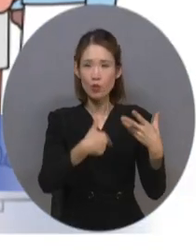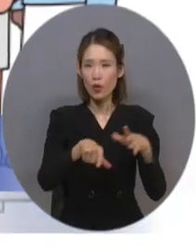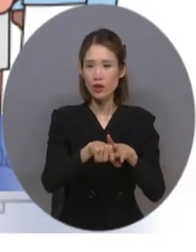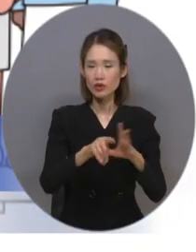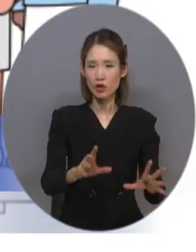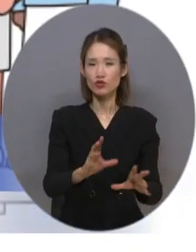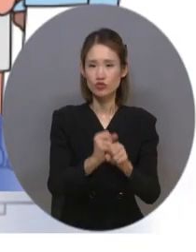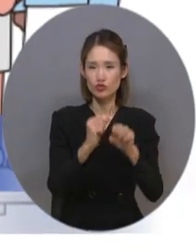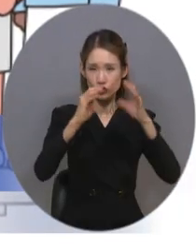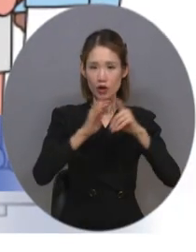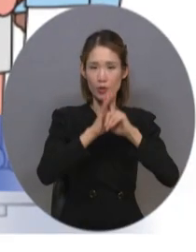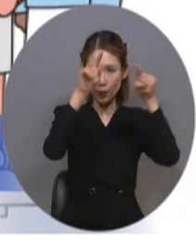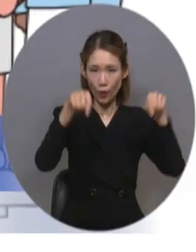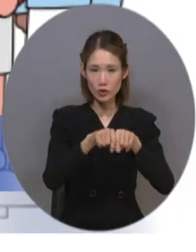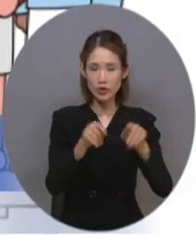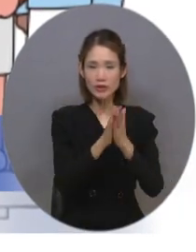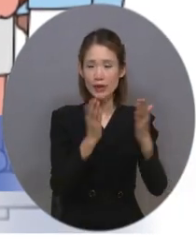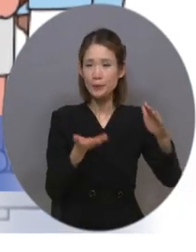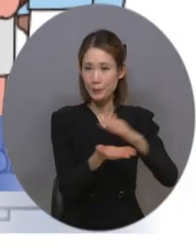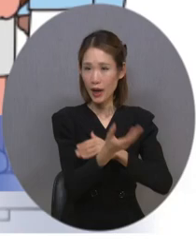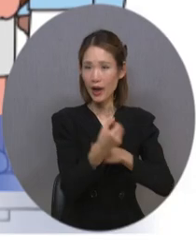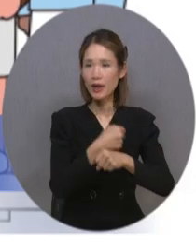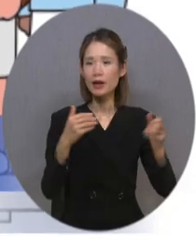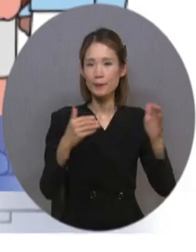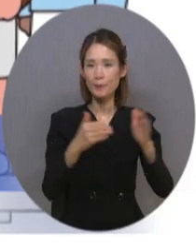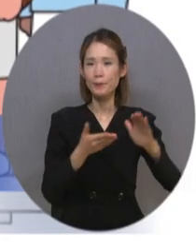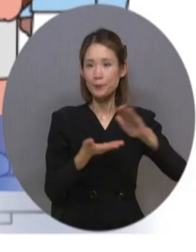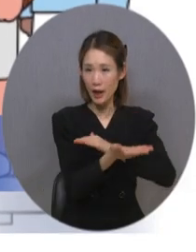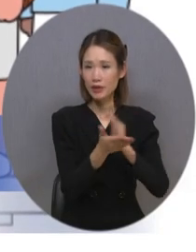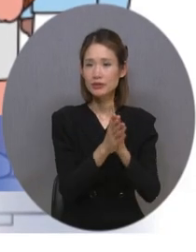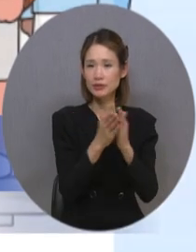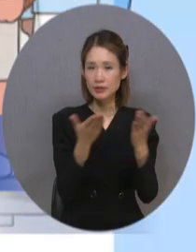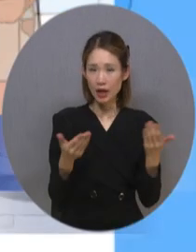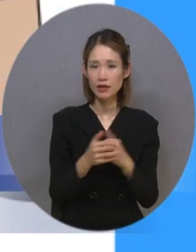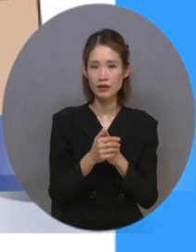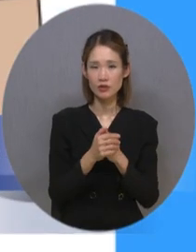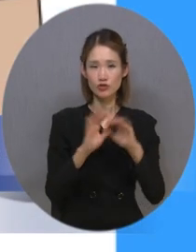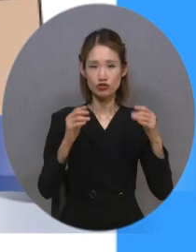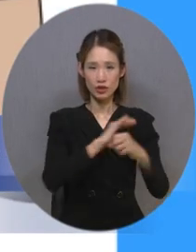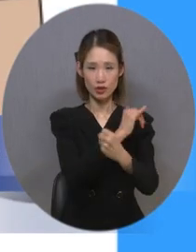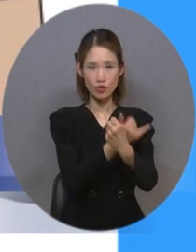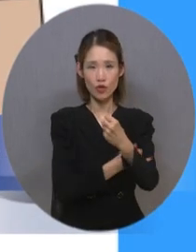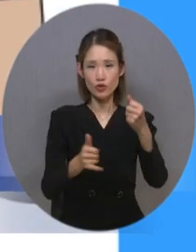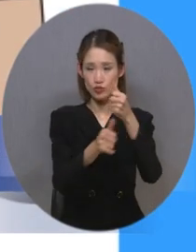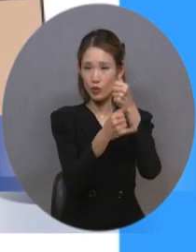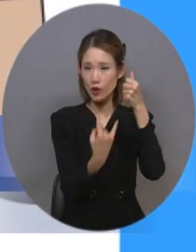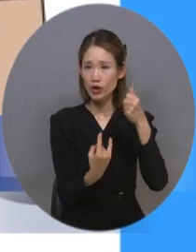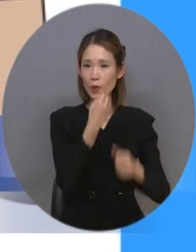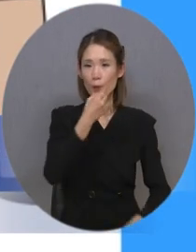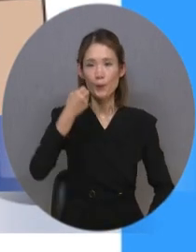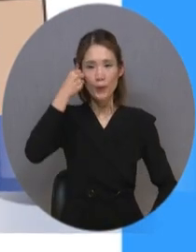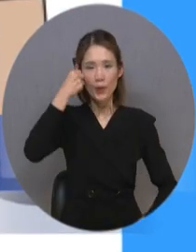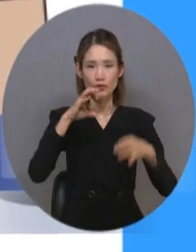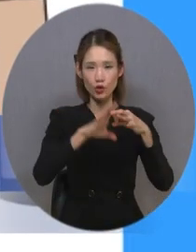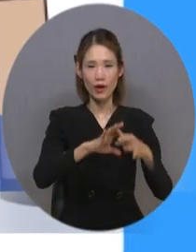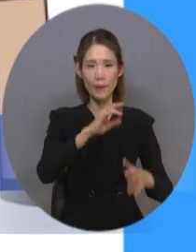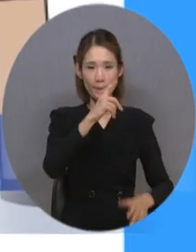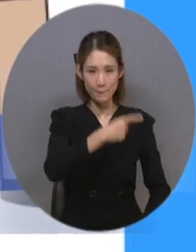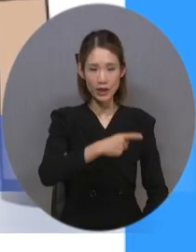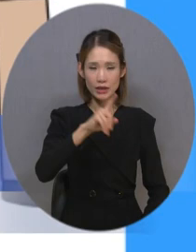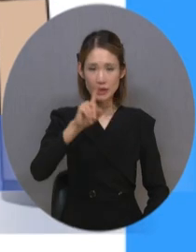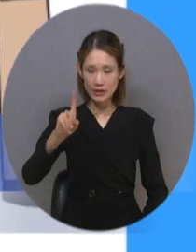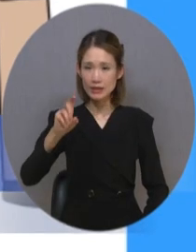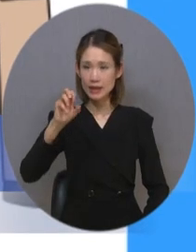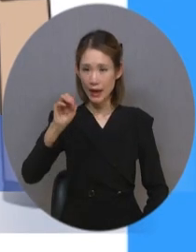국가보고서 책자를 발행했습니다 발행된 책자는 국가인권위원회 홈페이지 등에서 PDF 형식으로